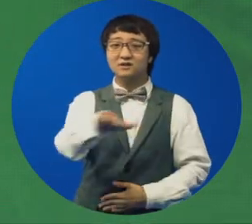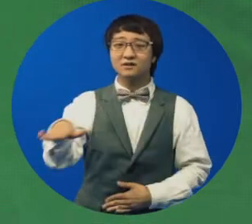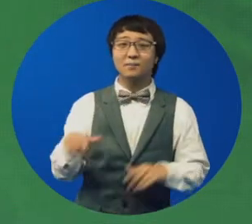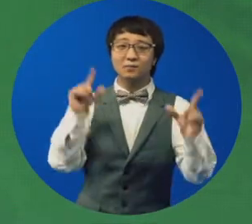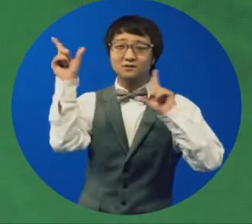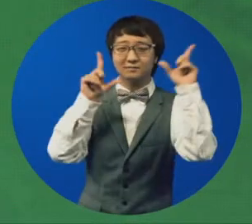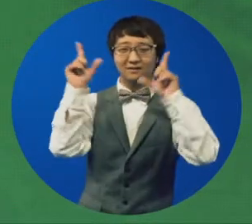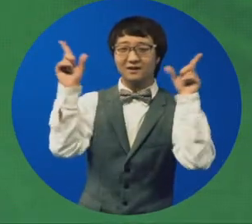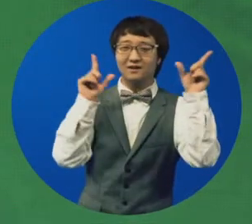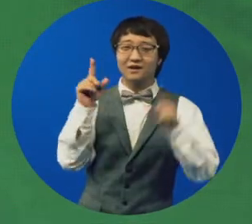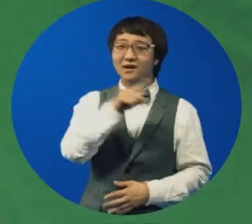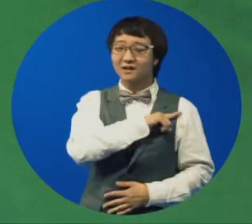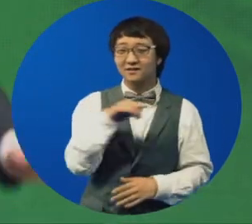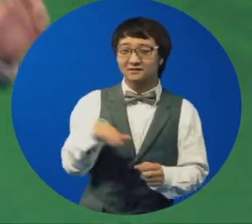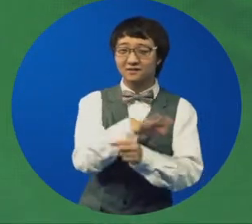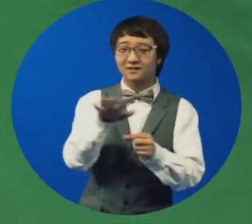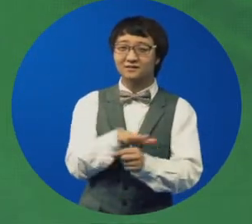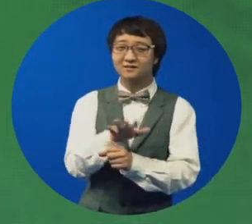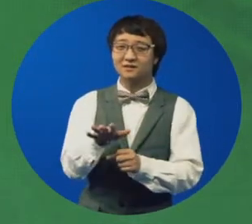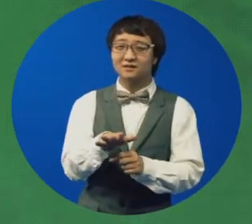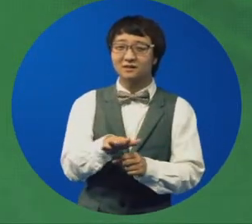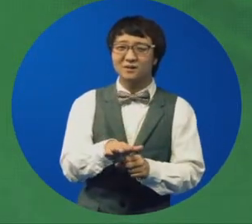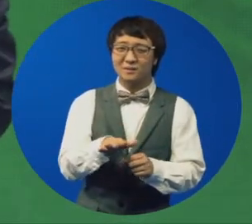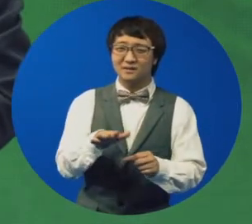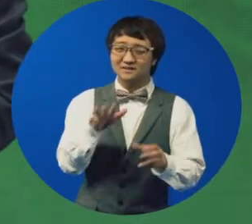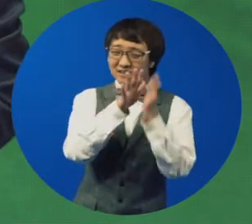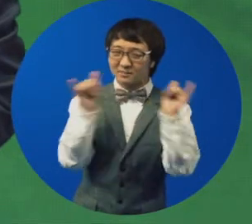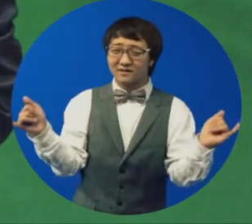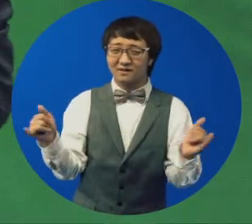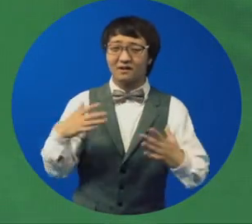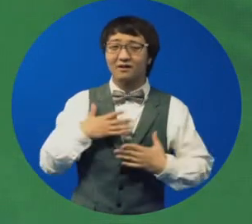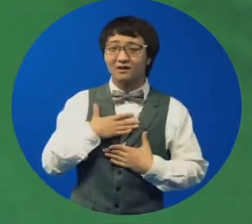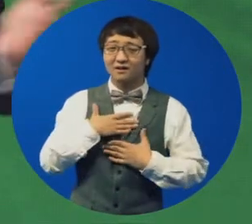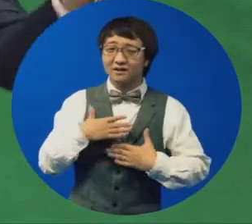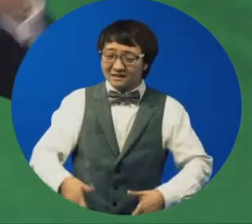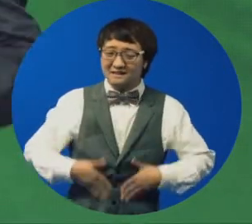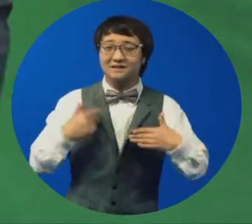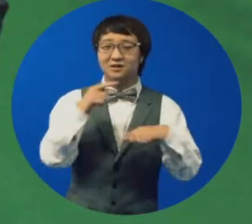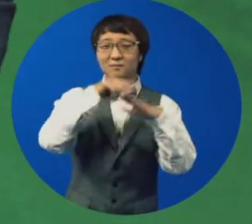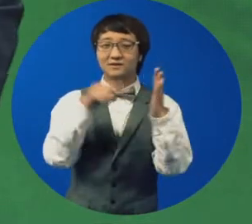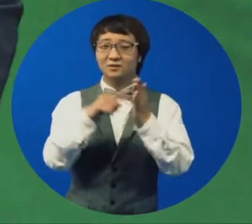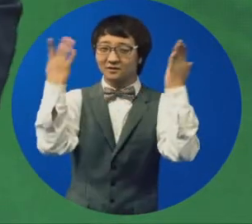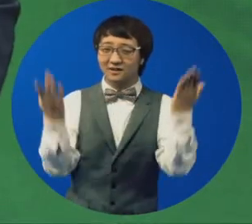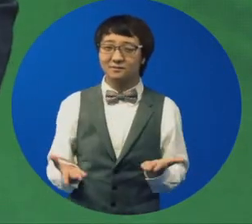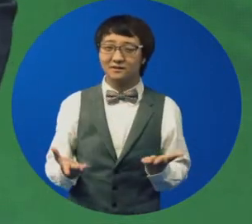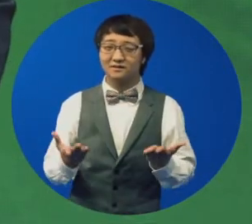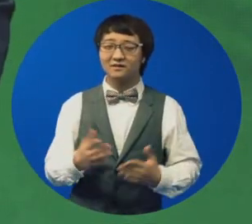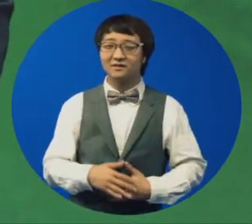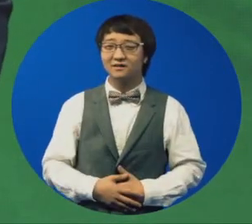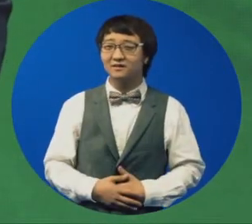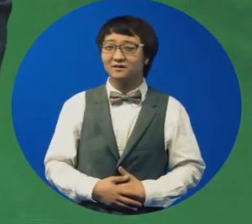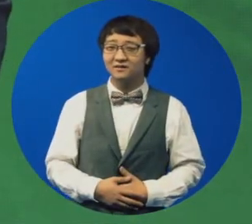여러분들이 가장 사랑하고 가까이 있는 사람에게 인정받아야 만족한다면 그 모든 관계는 다 깨어질지 모릅니다.